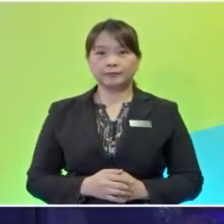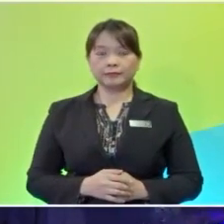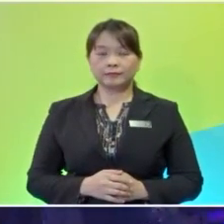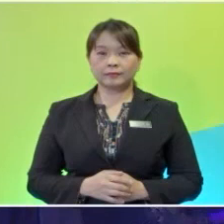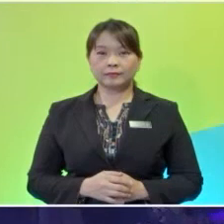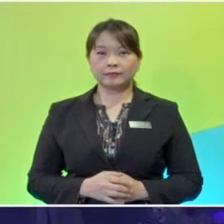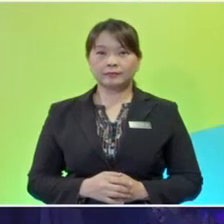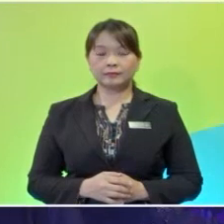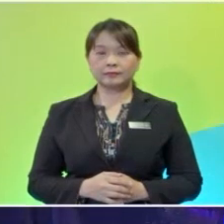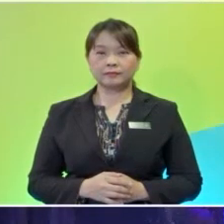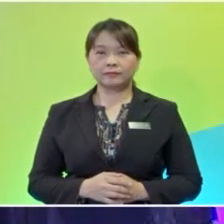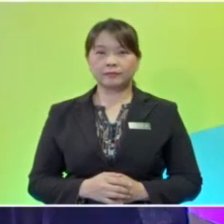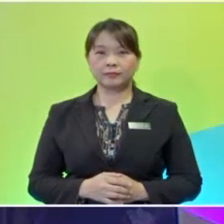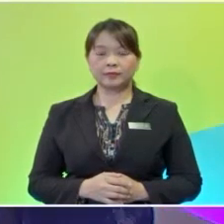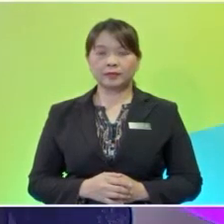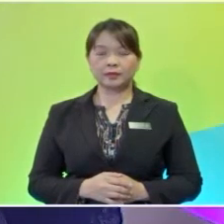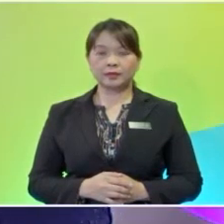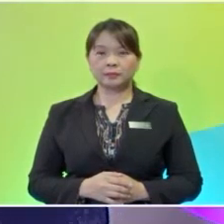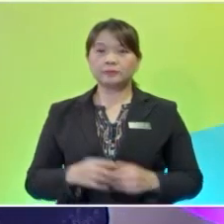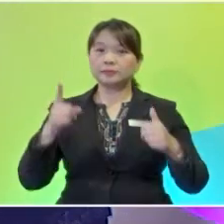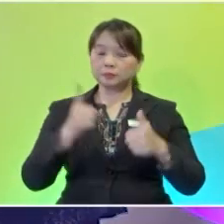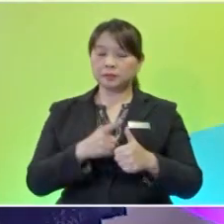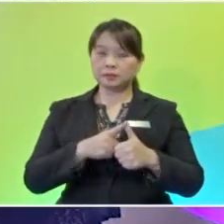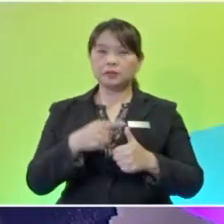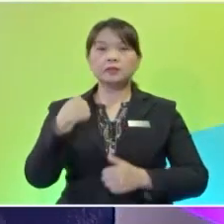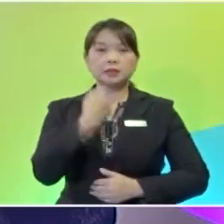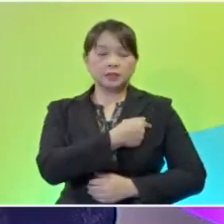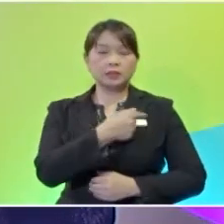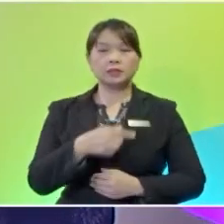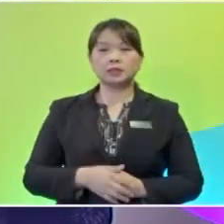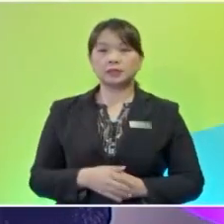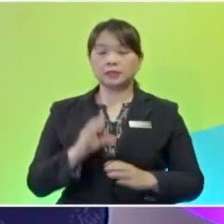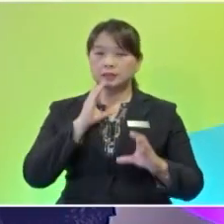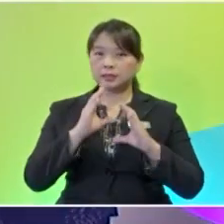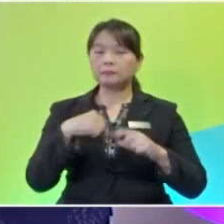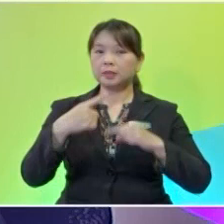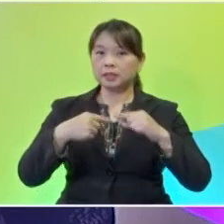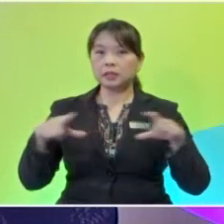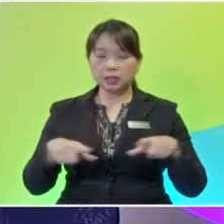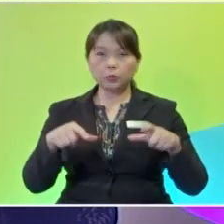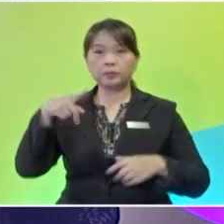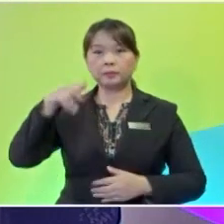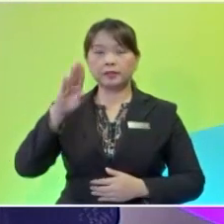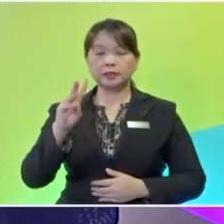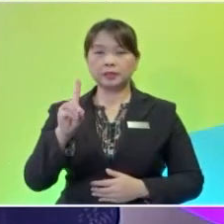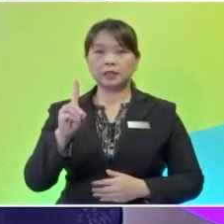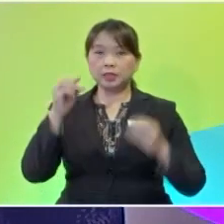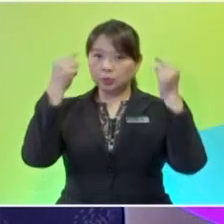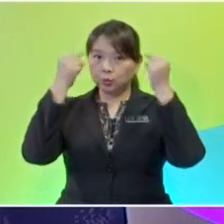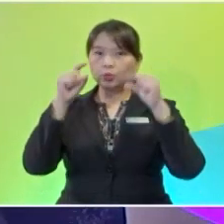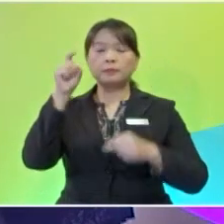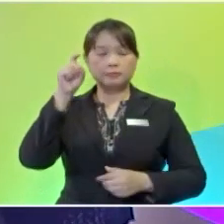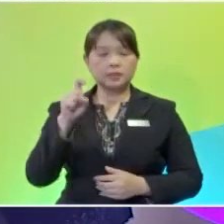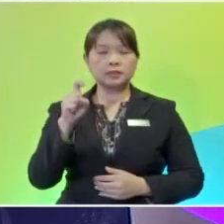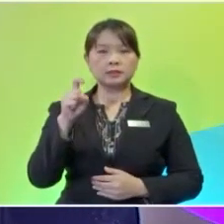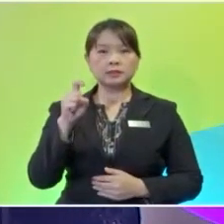好，首先呢，在这个我们说的课堂评估的一个实践呢，老师呢其实是要很有意识